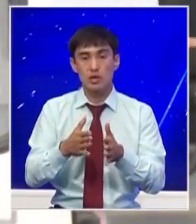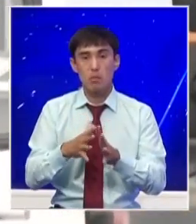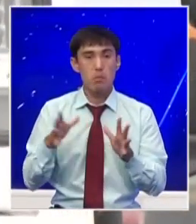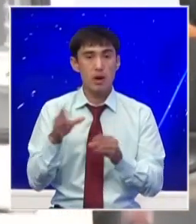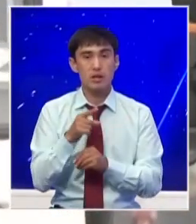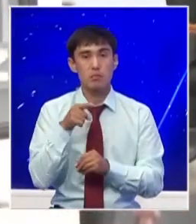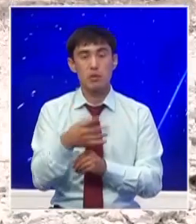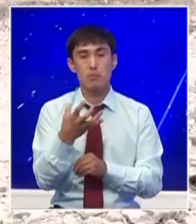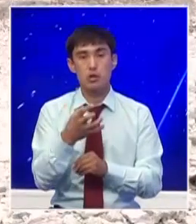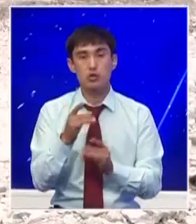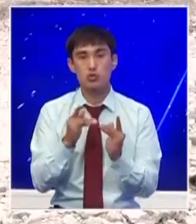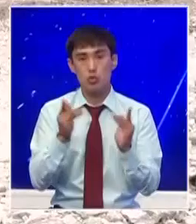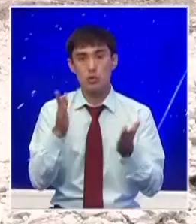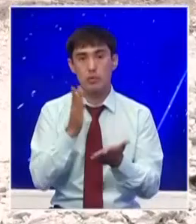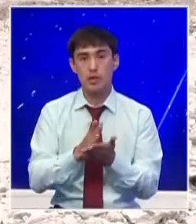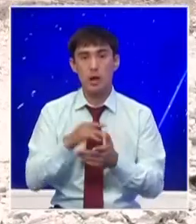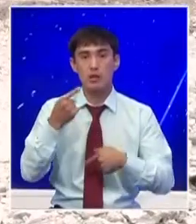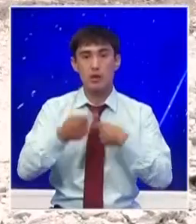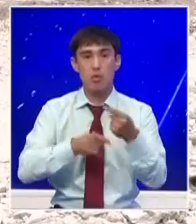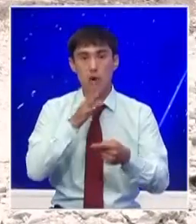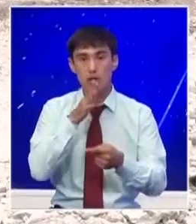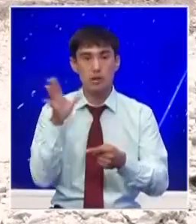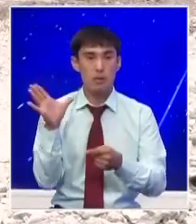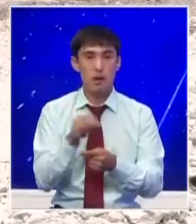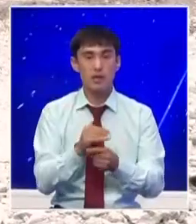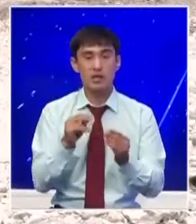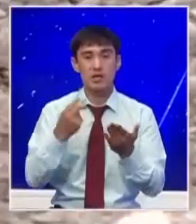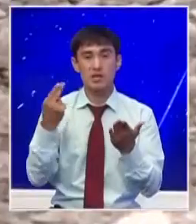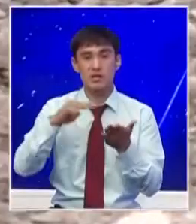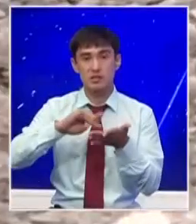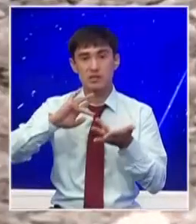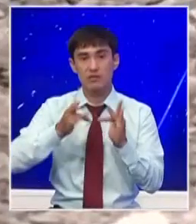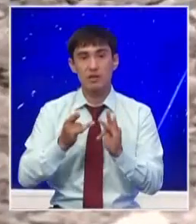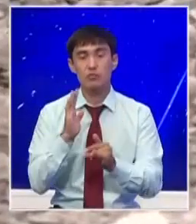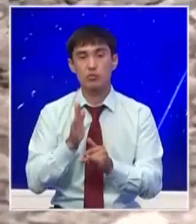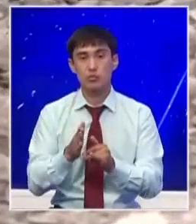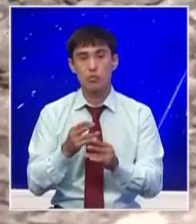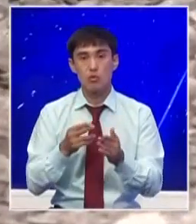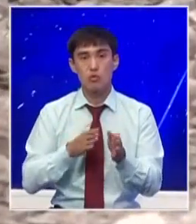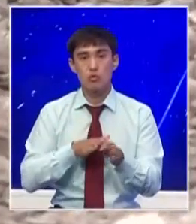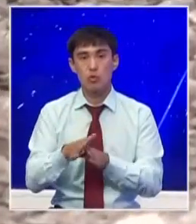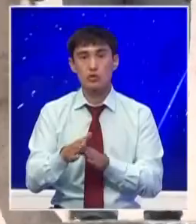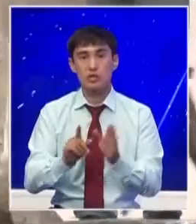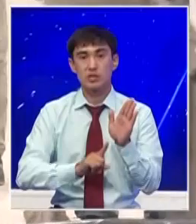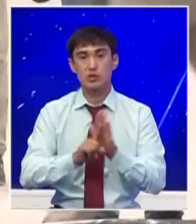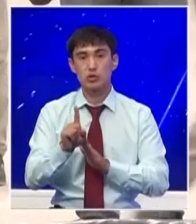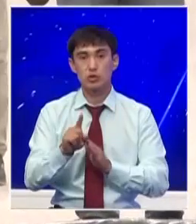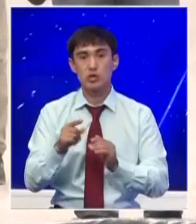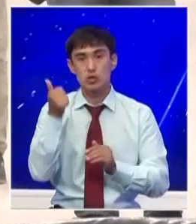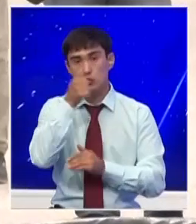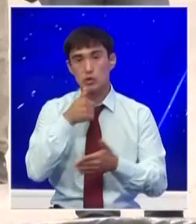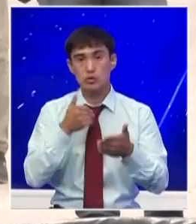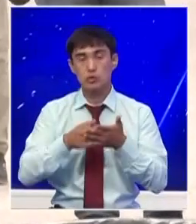барлығы 1500-ға жоқ көпір бар. Алдағы уақытта олардың барлығы цифрландырылмақ. Бұл платформаны толықтай іске қосу жыл